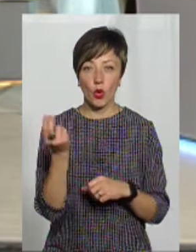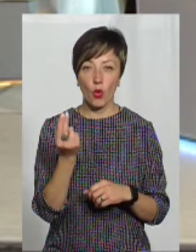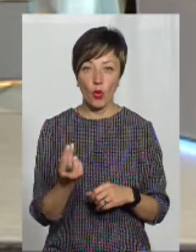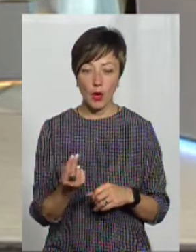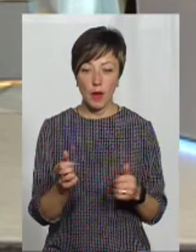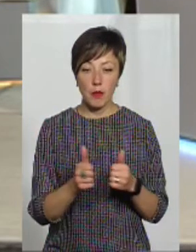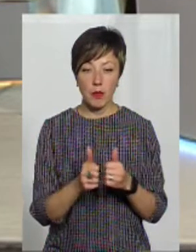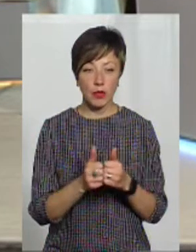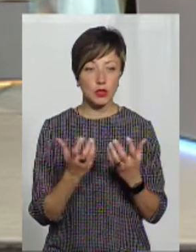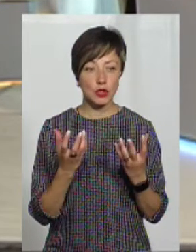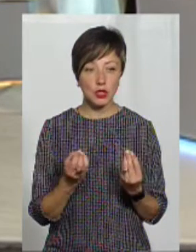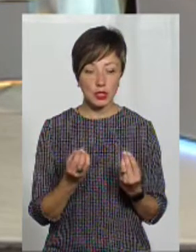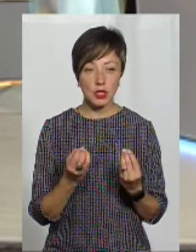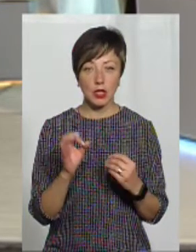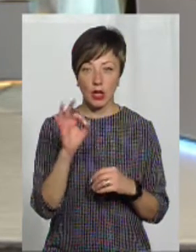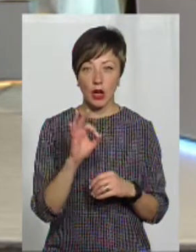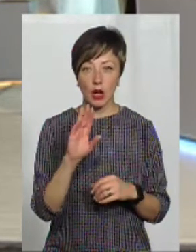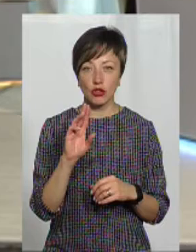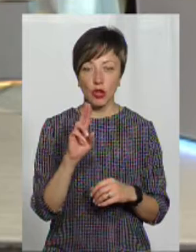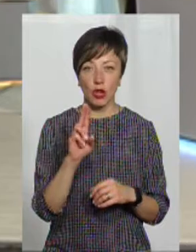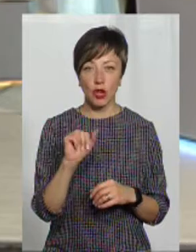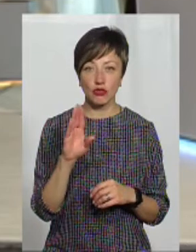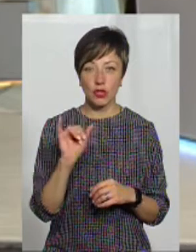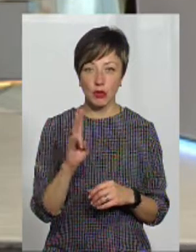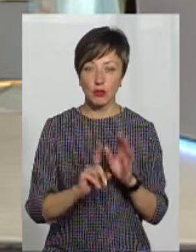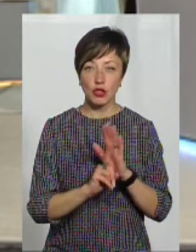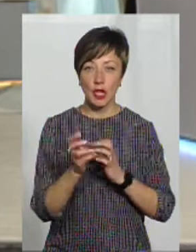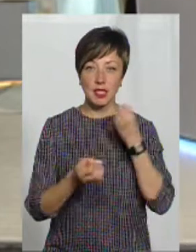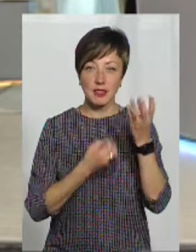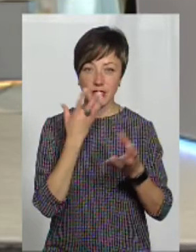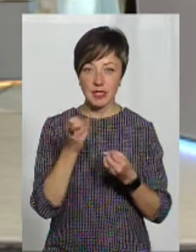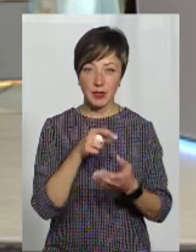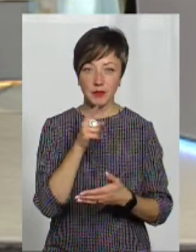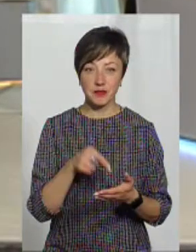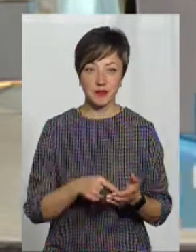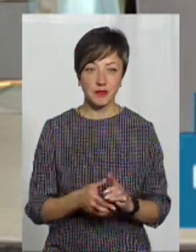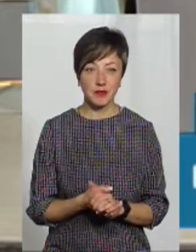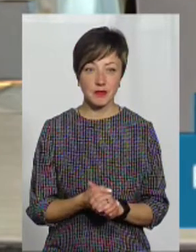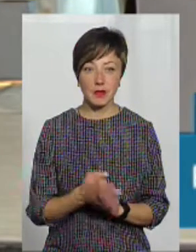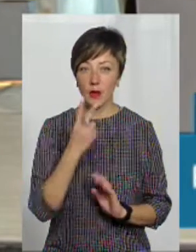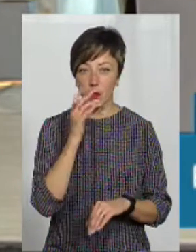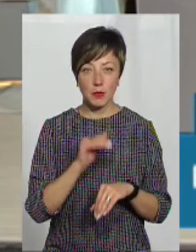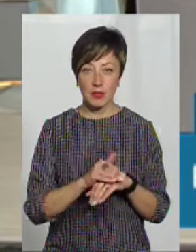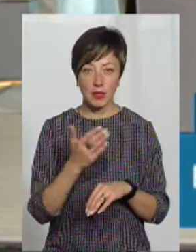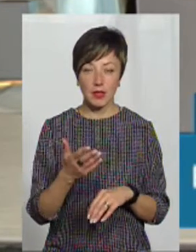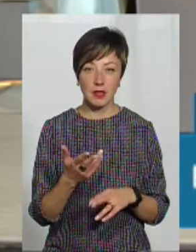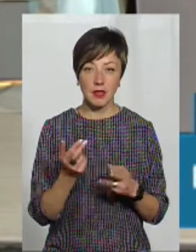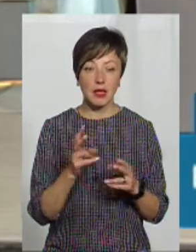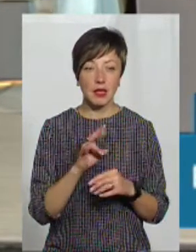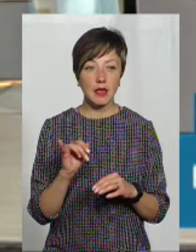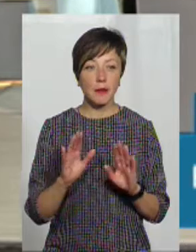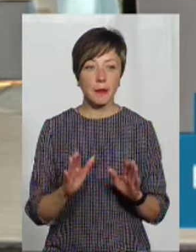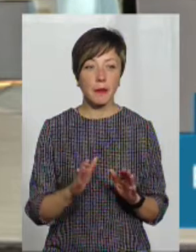так, а поруч з ним ще каштан осінню починає цвісти? Помічали? Цього не помічав, не знаю.